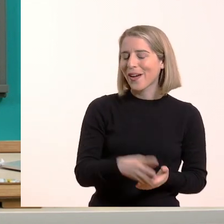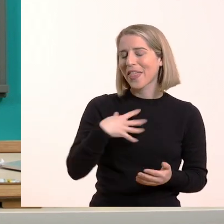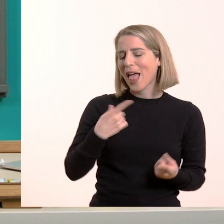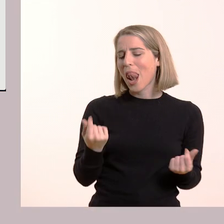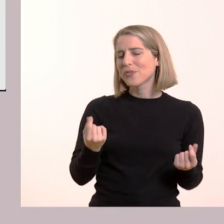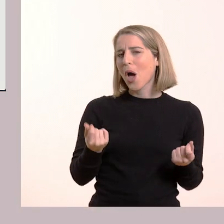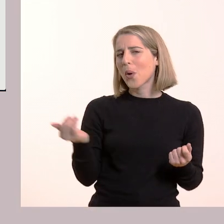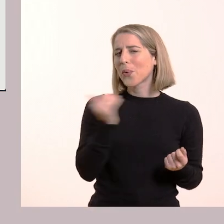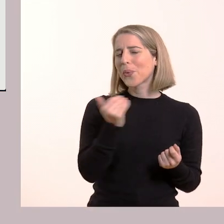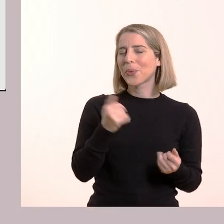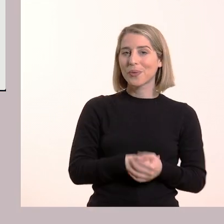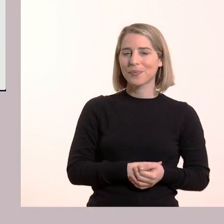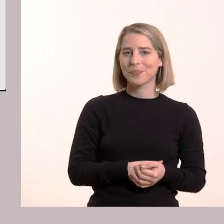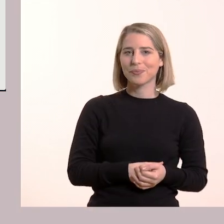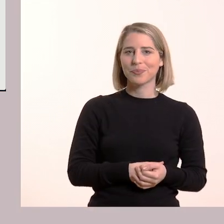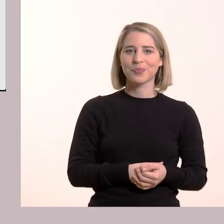γρήγορα.